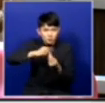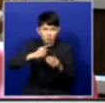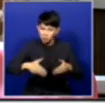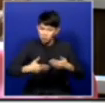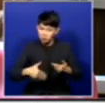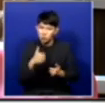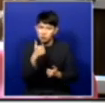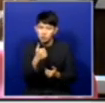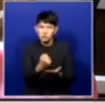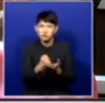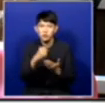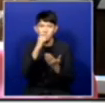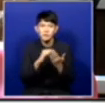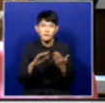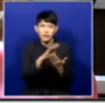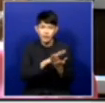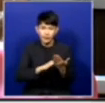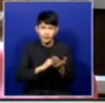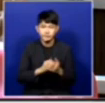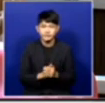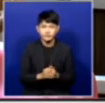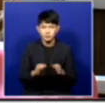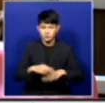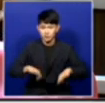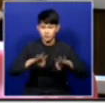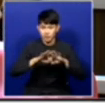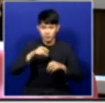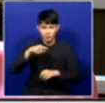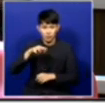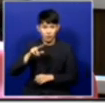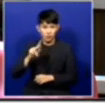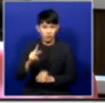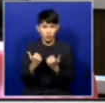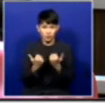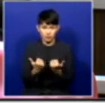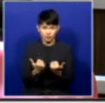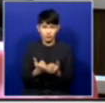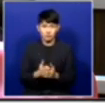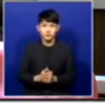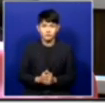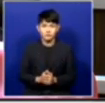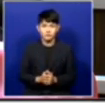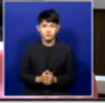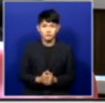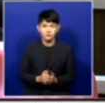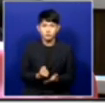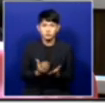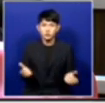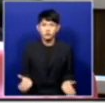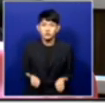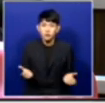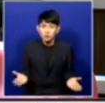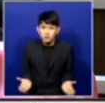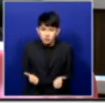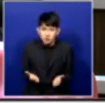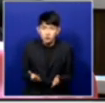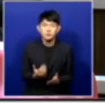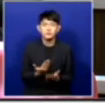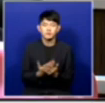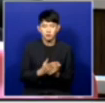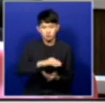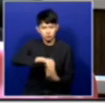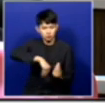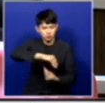ศสาระสำคัญของพระราชกำหนดฉบับนี้ครับท่านประธานครับก็เพื่อส่งเสริมให้เกิดสภาพคล่อง